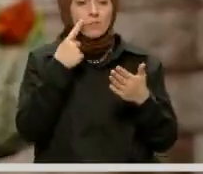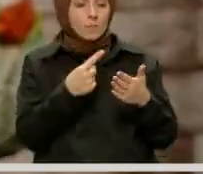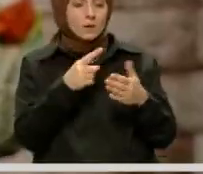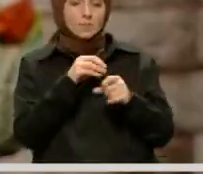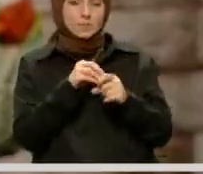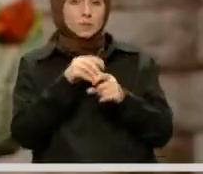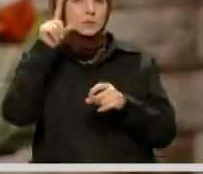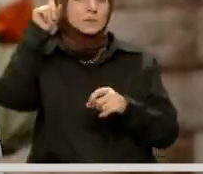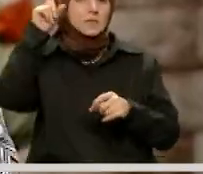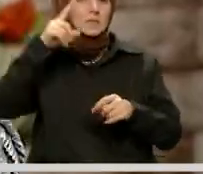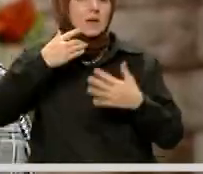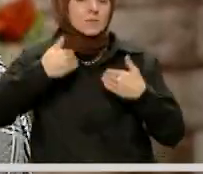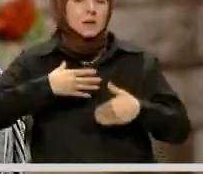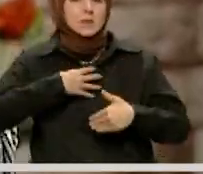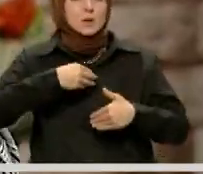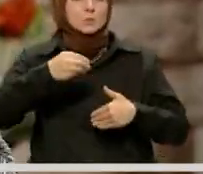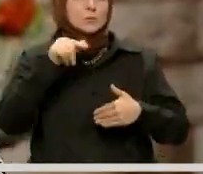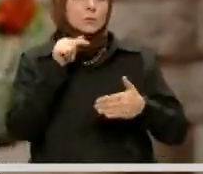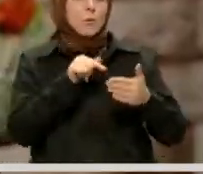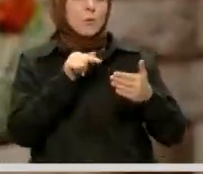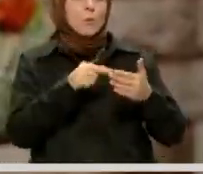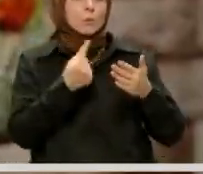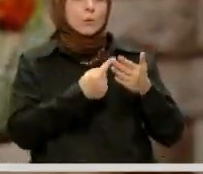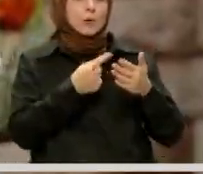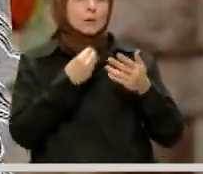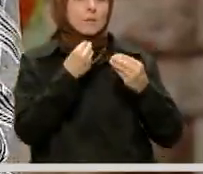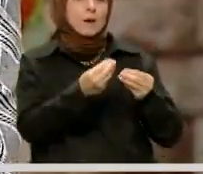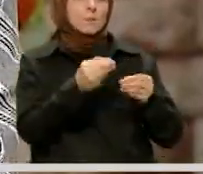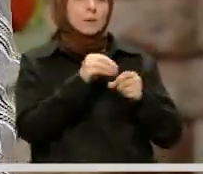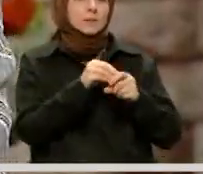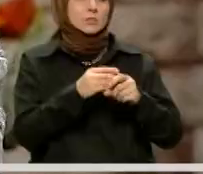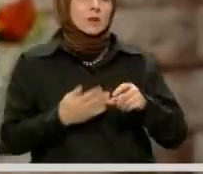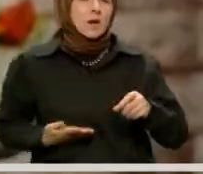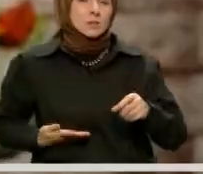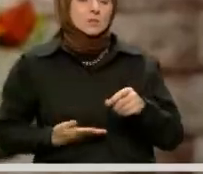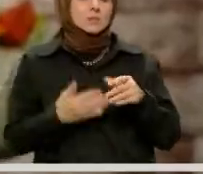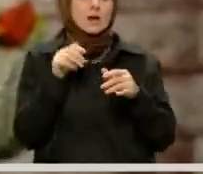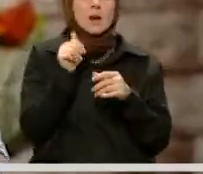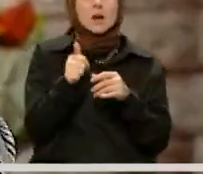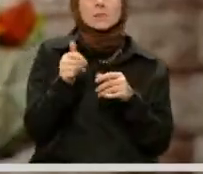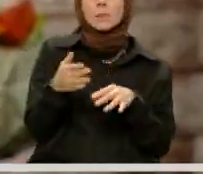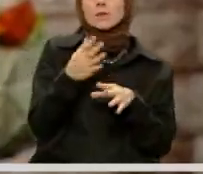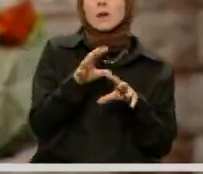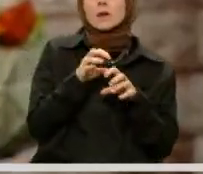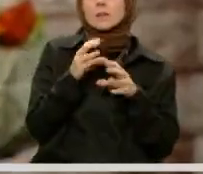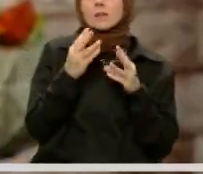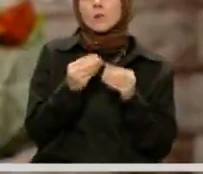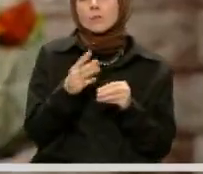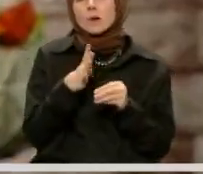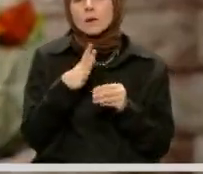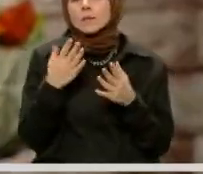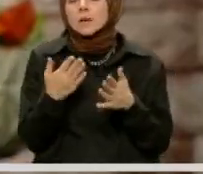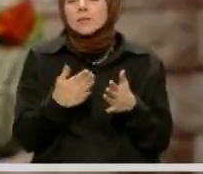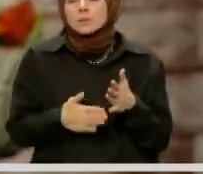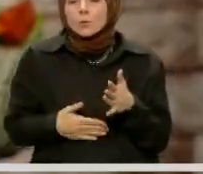bedenen, ruhen kendinizi o Kur'an'a verebilmeniz için açlık her zaman daha etkilidir. Yani tok karnına